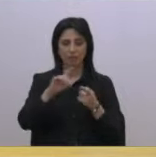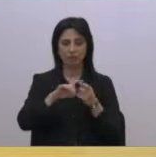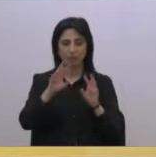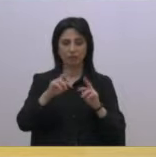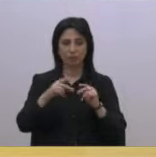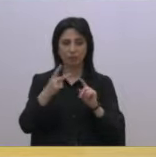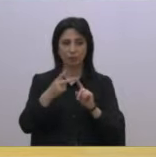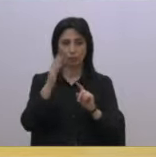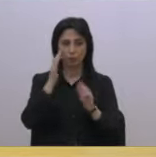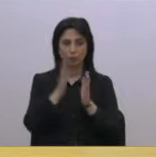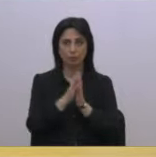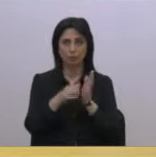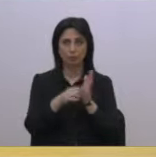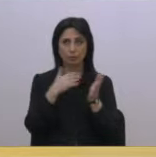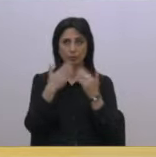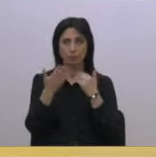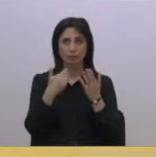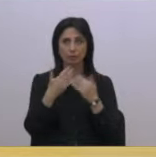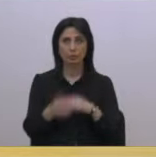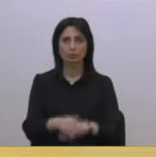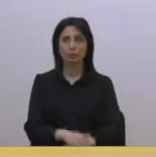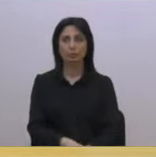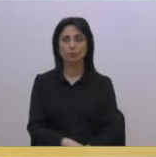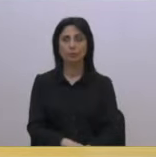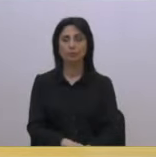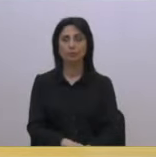განვითარება მეორე მოსმენით თქო ჩართოთ კენჭისხის რეჟიმი